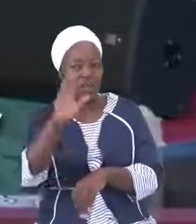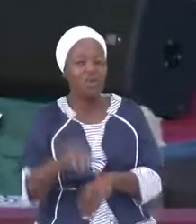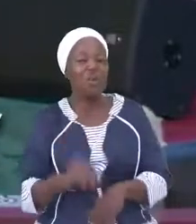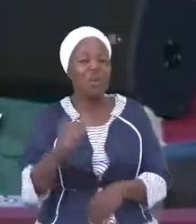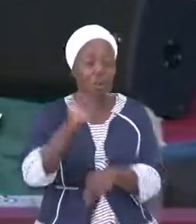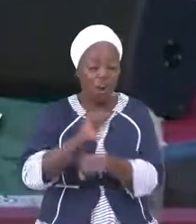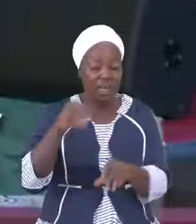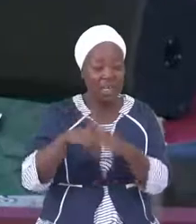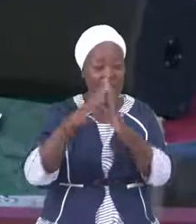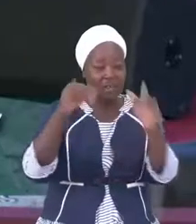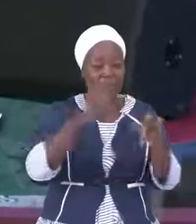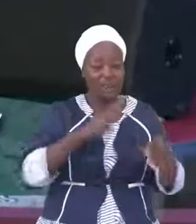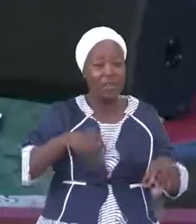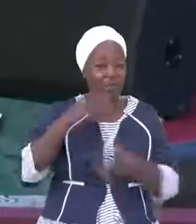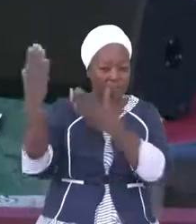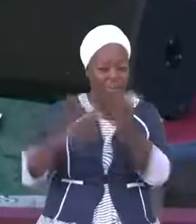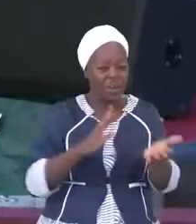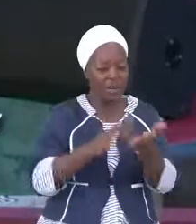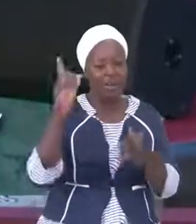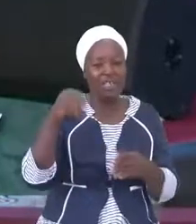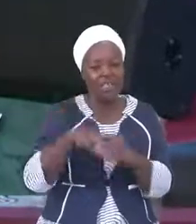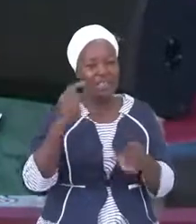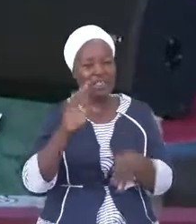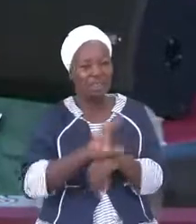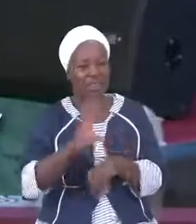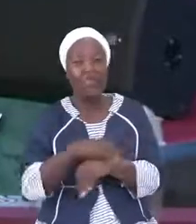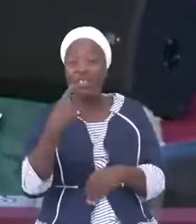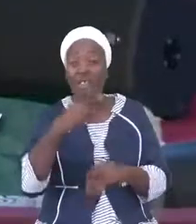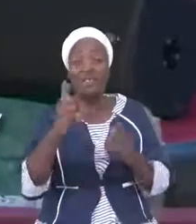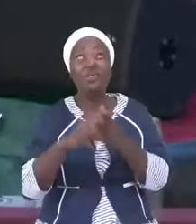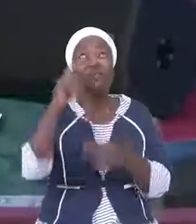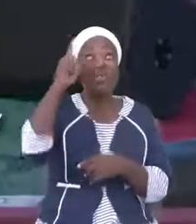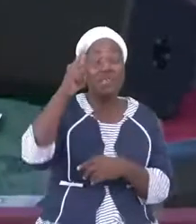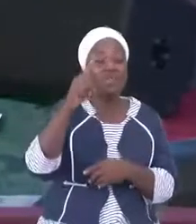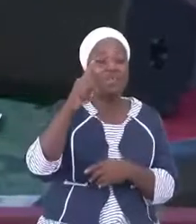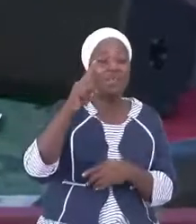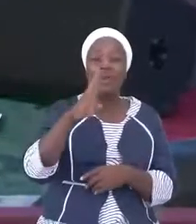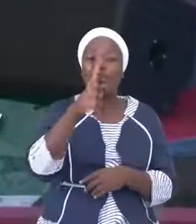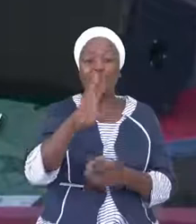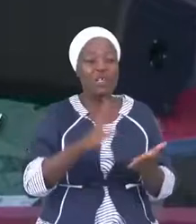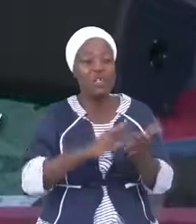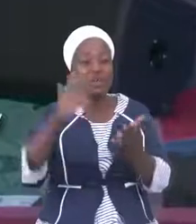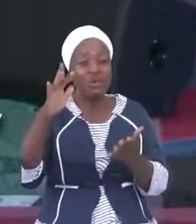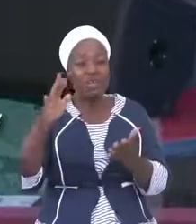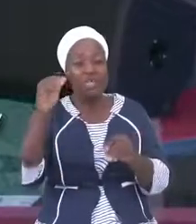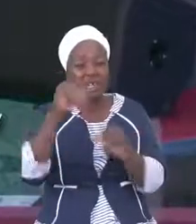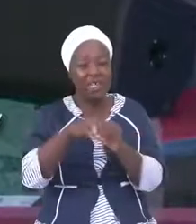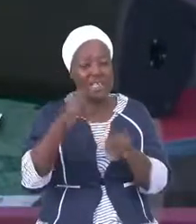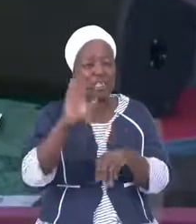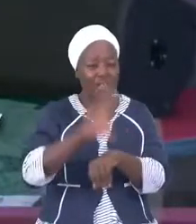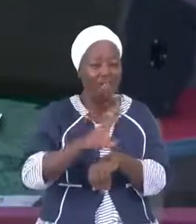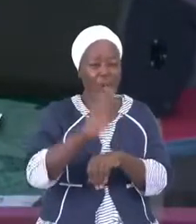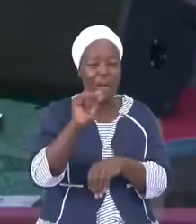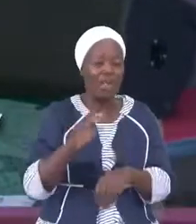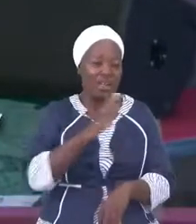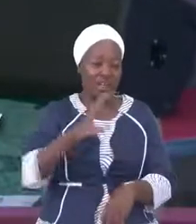apporter la gloire à Dieu. Votre ministère va amener la gloire à l'Église. À lui soit la gloire dans l'Église. Et